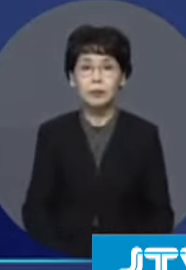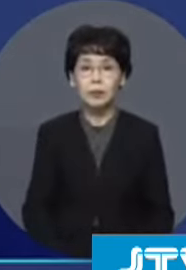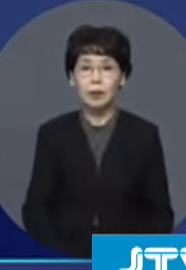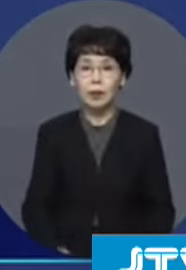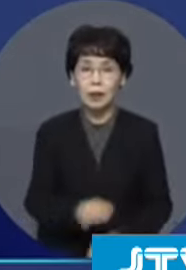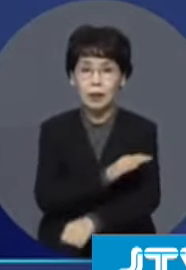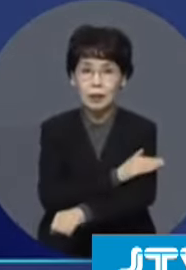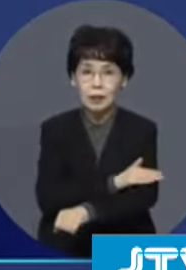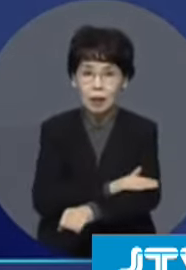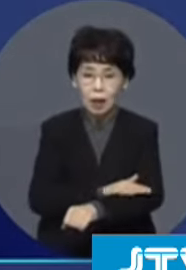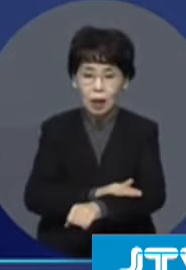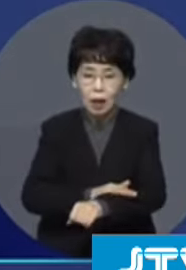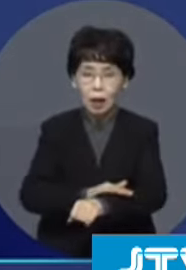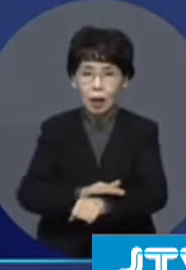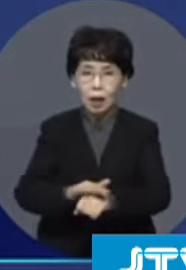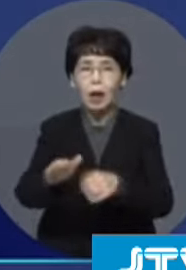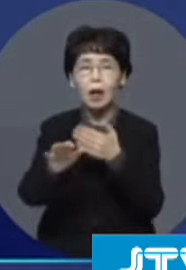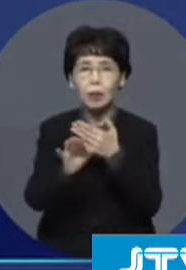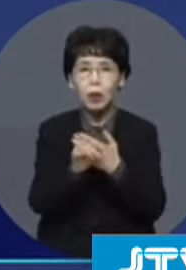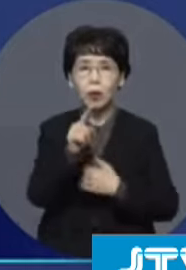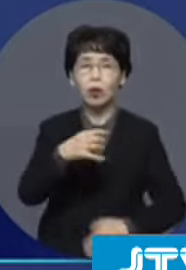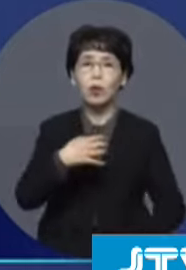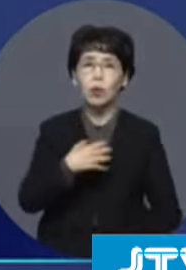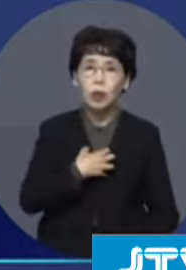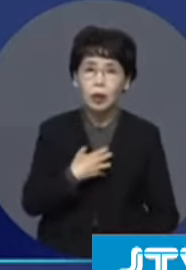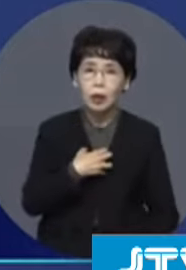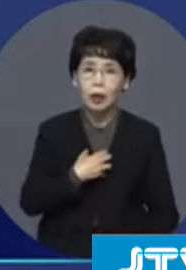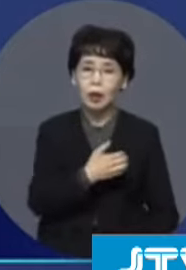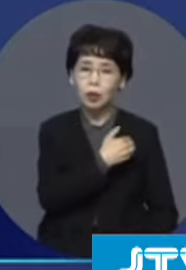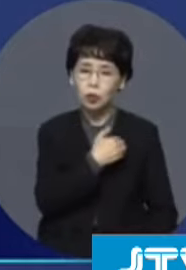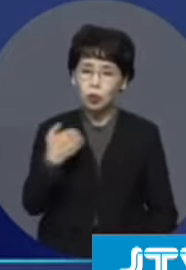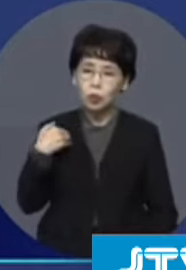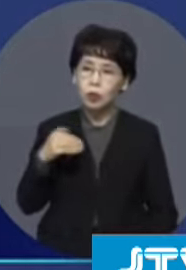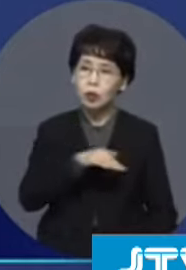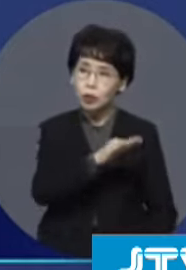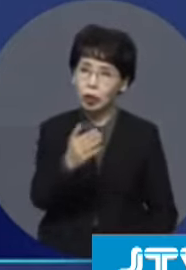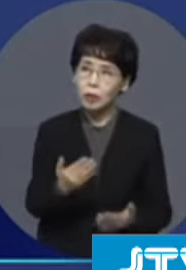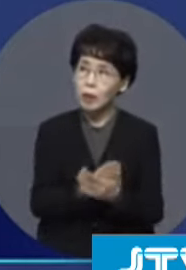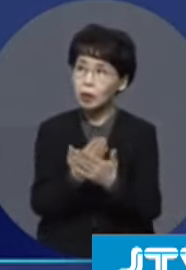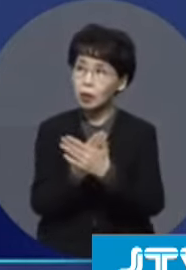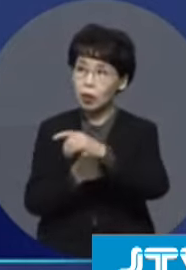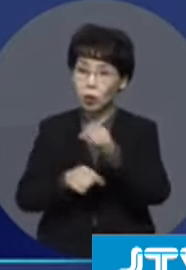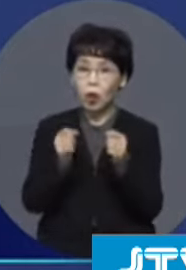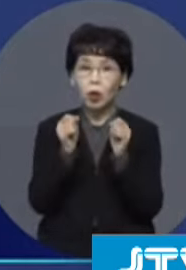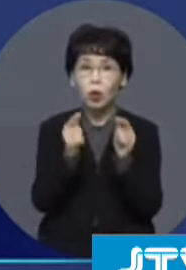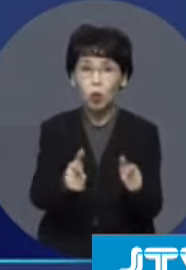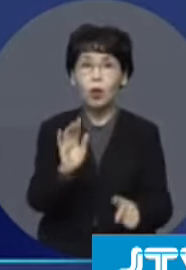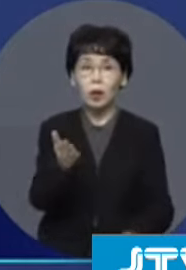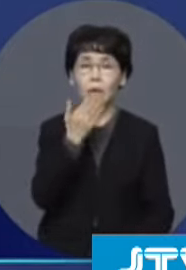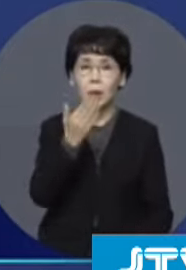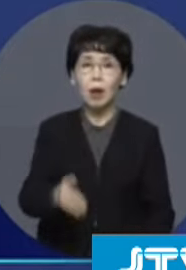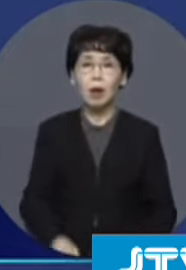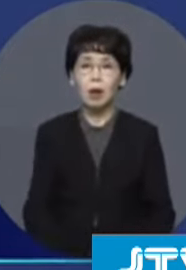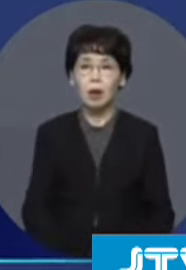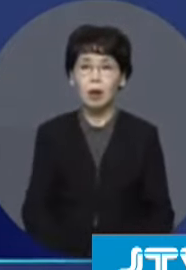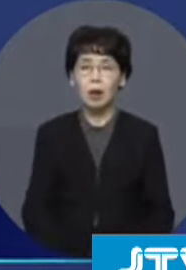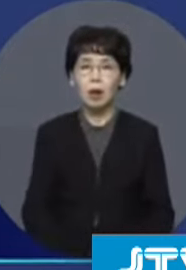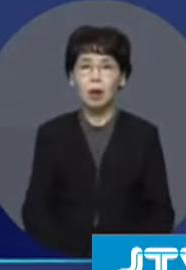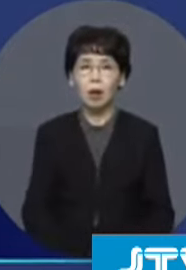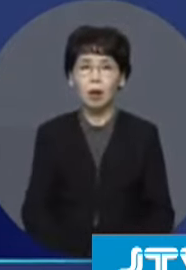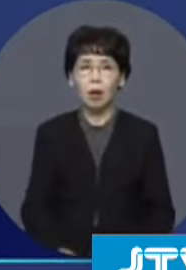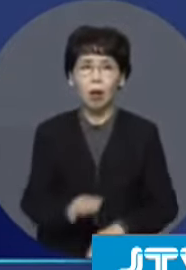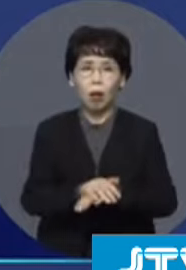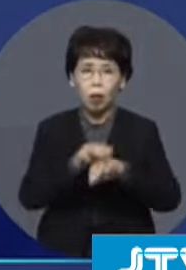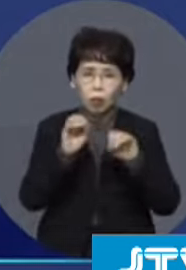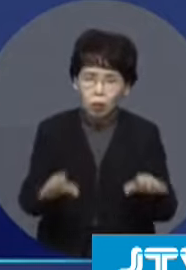잘 해나가면 이 위기가 얼마든지 우리 발전의 기회로 바뀔 수 있습니다. 소모적